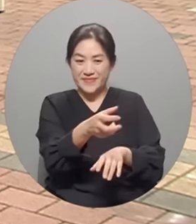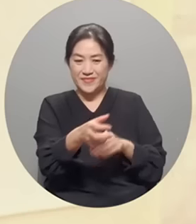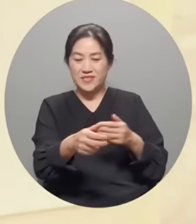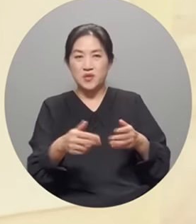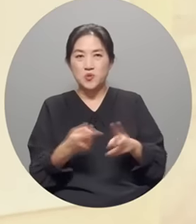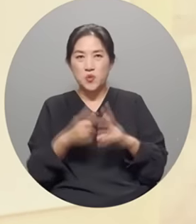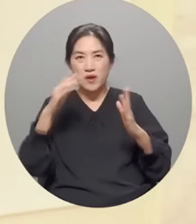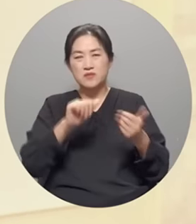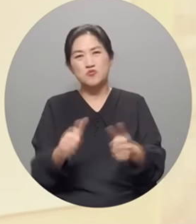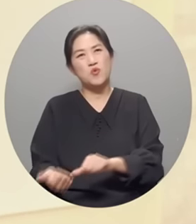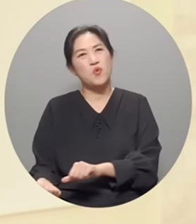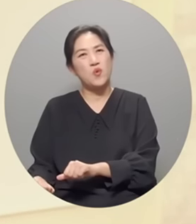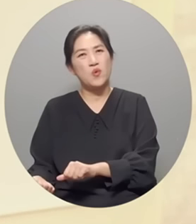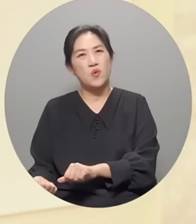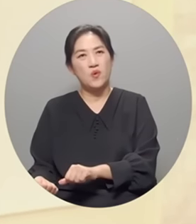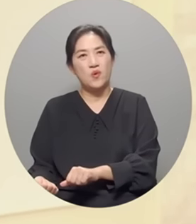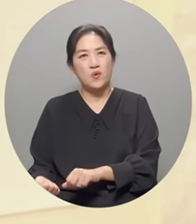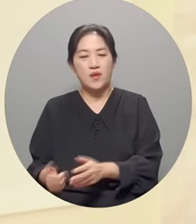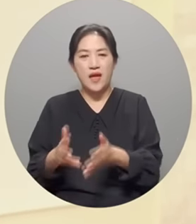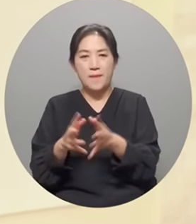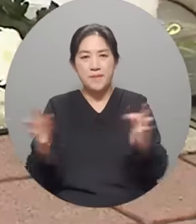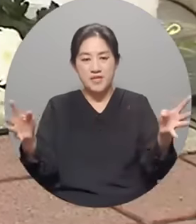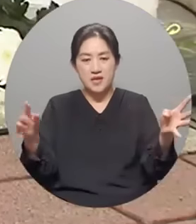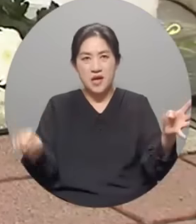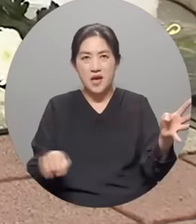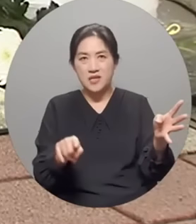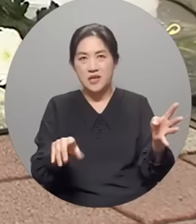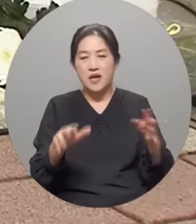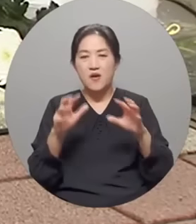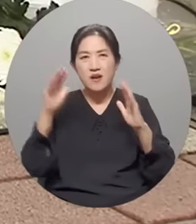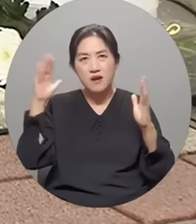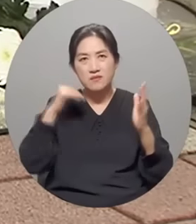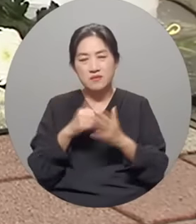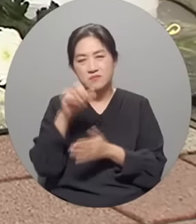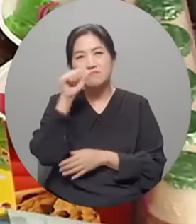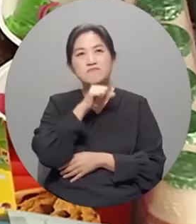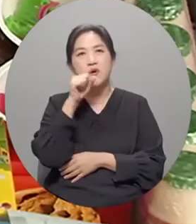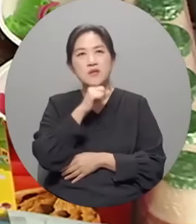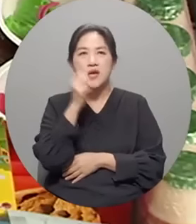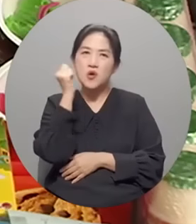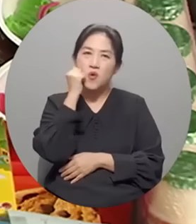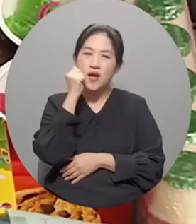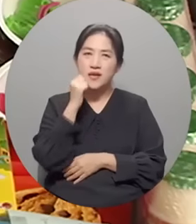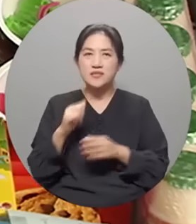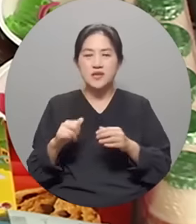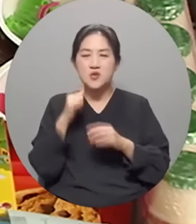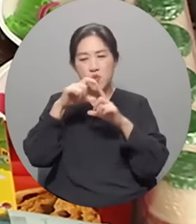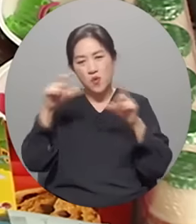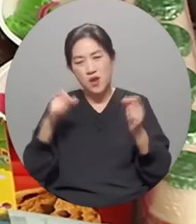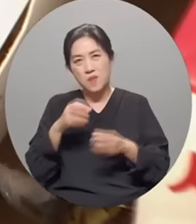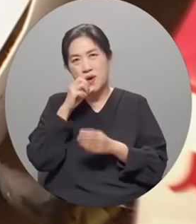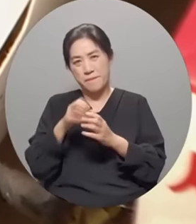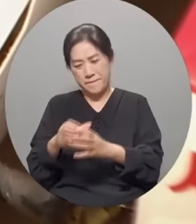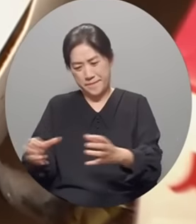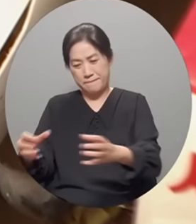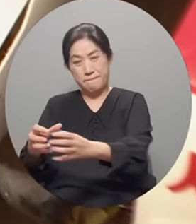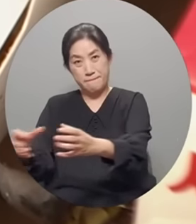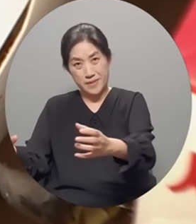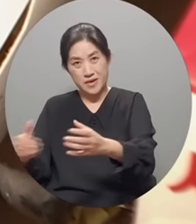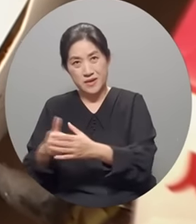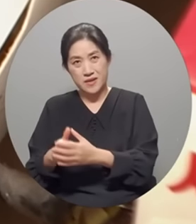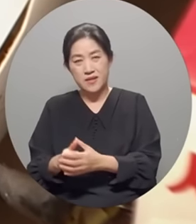초등학생이 숨진 사고 현장. 아파트 단지 한편엔 어린 학생들이 좋아하는 과자와 초콜릿, 음료가 한가득. 하지만